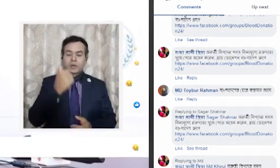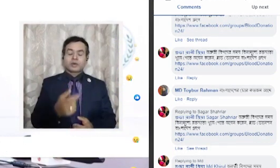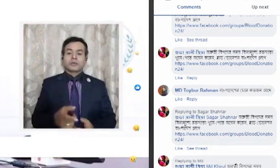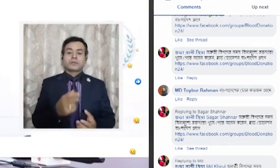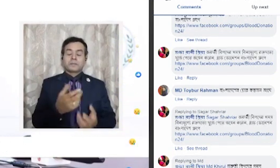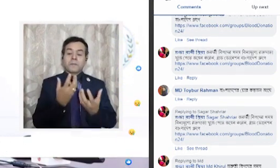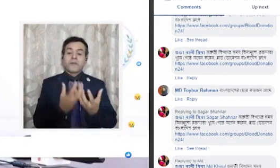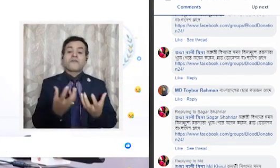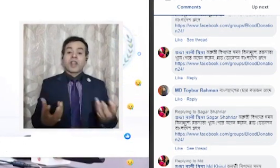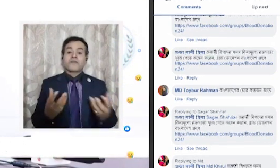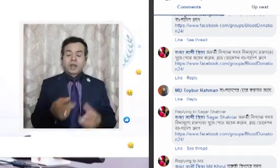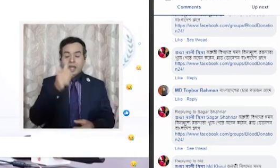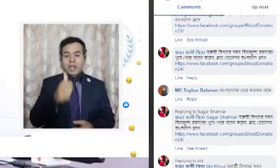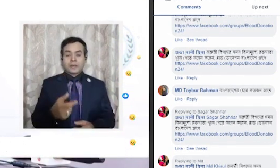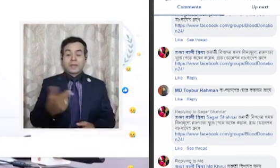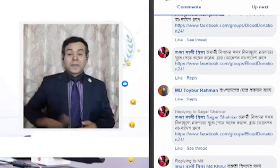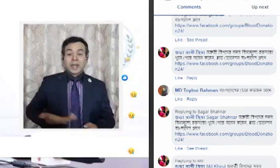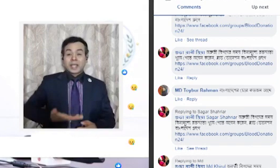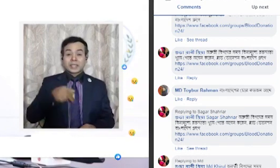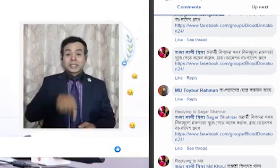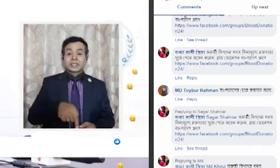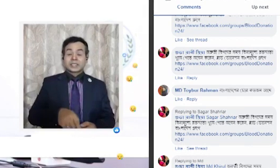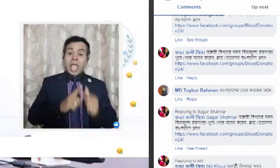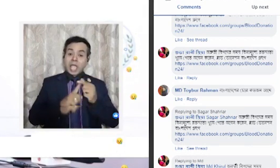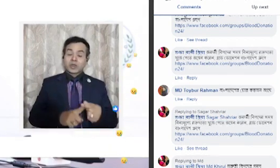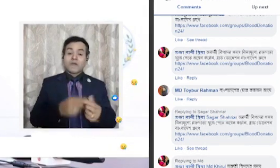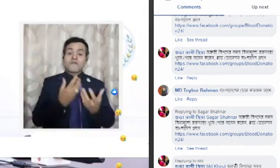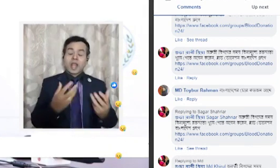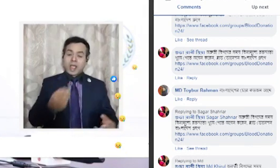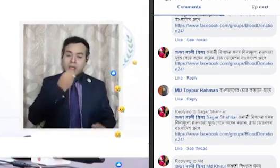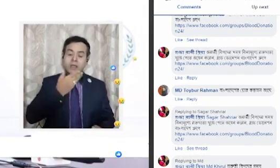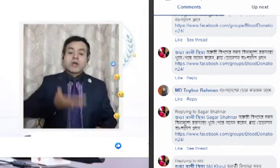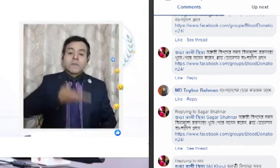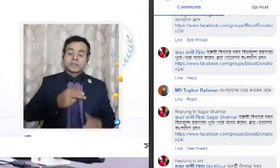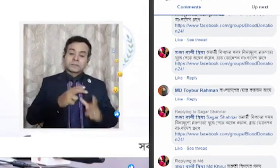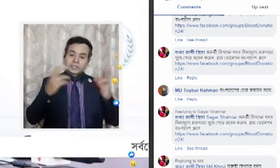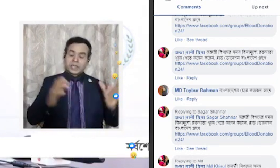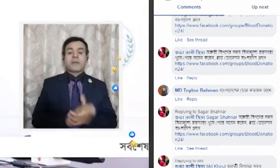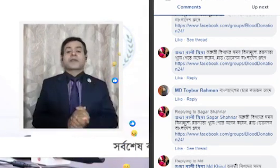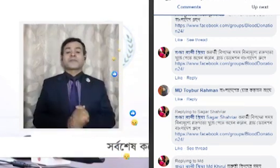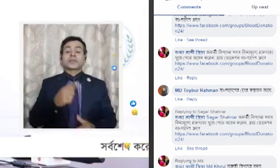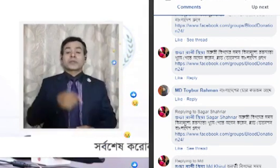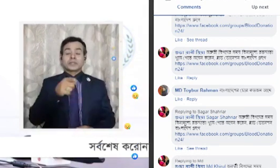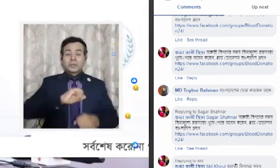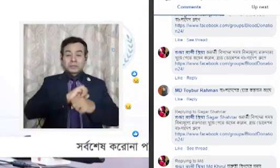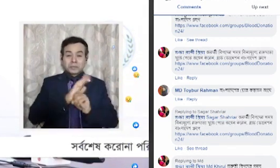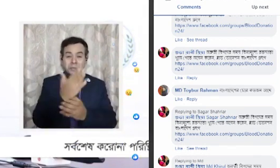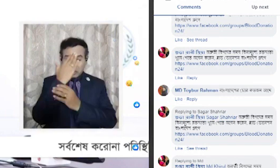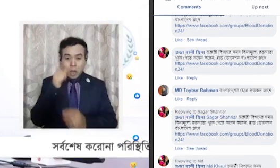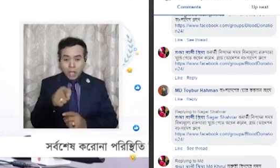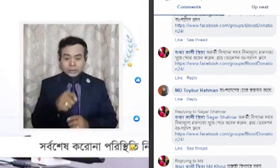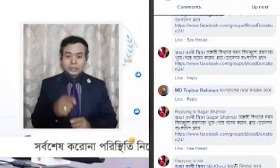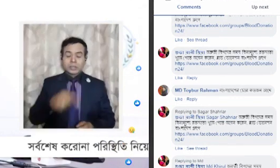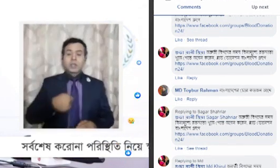পারেন। এবং ফলমূল সবজি থেকেই আমরা আমাদের নিয়মিত খেলে রোগ প্রতিরোধ ক্ষমতা বাড়াতে পারি। এবং সবাই মানসিক